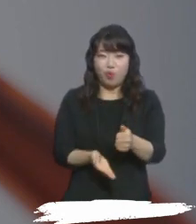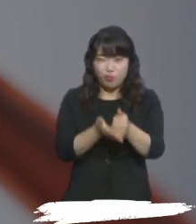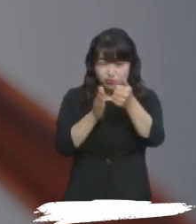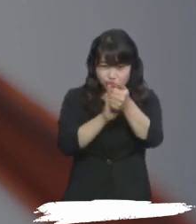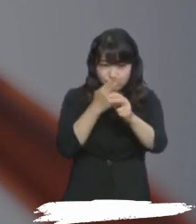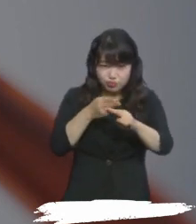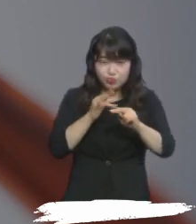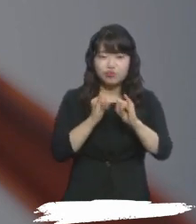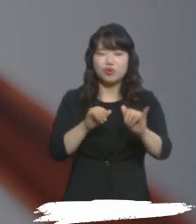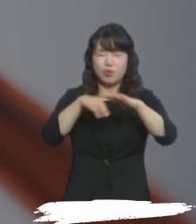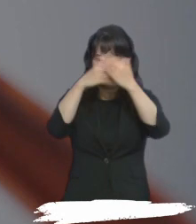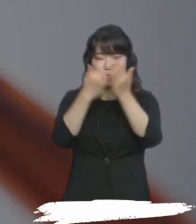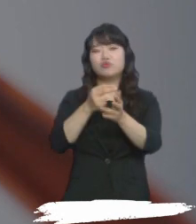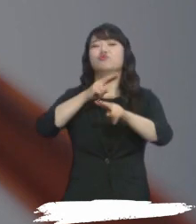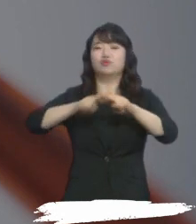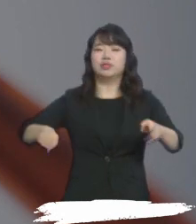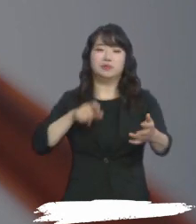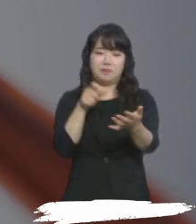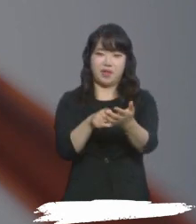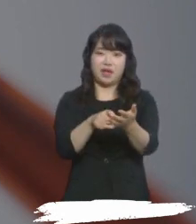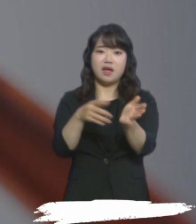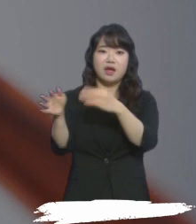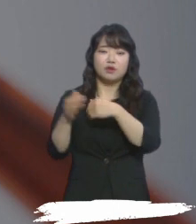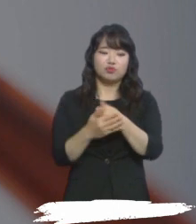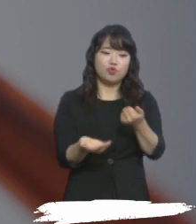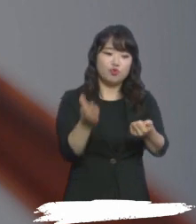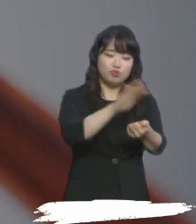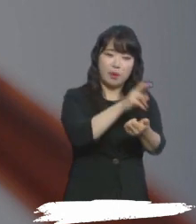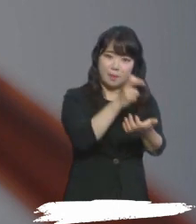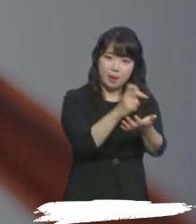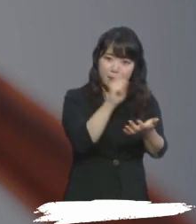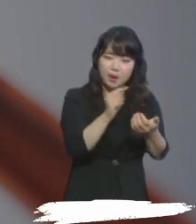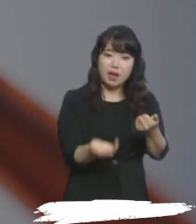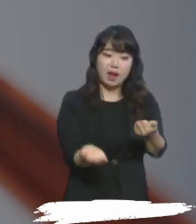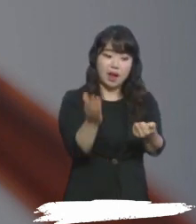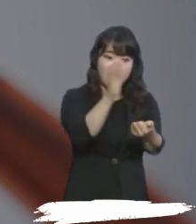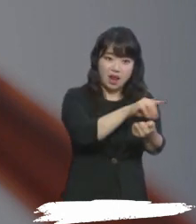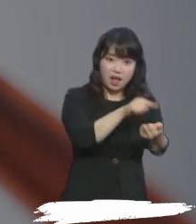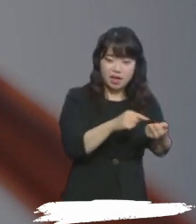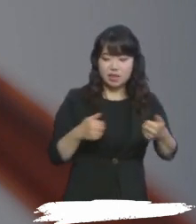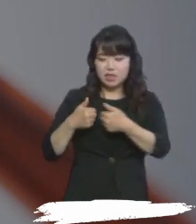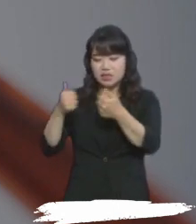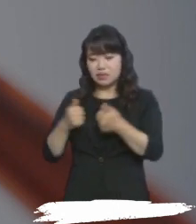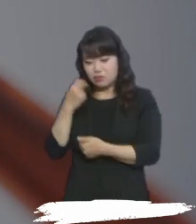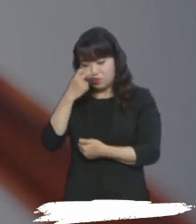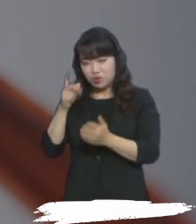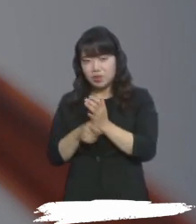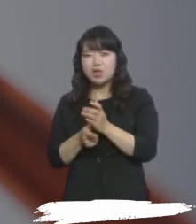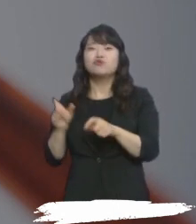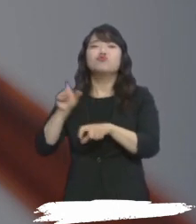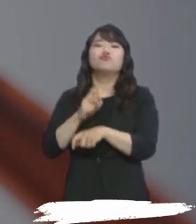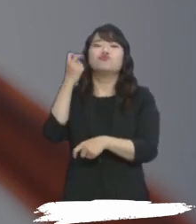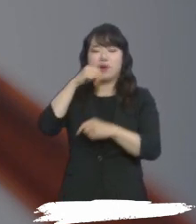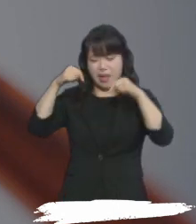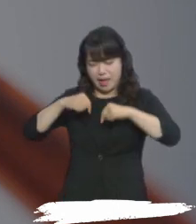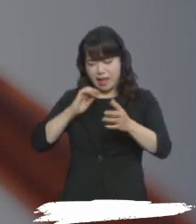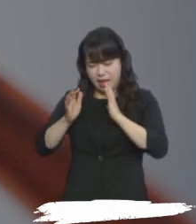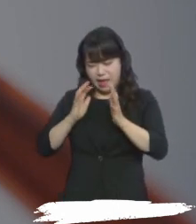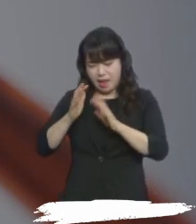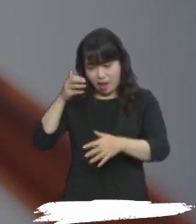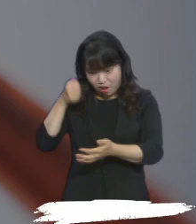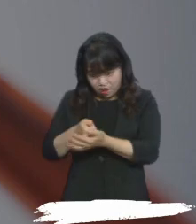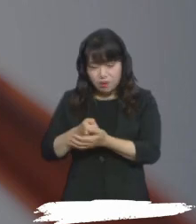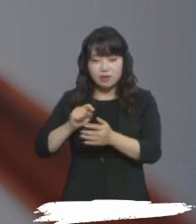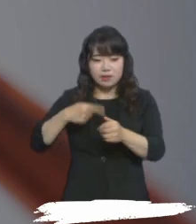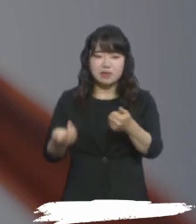취소가 명시됩니다. 국립묘지법의 경우 안장대상 심의위원회의 심의를 추가해 보다 신중한